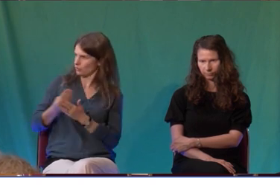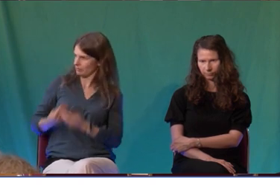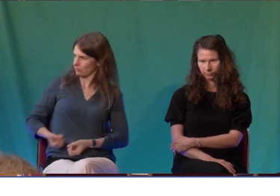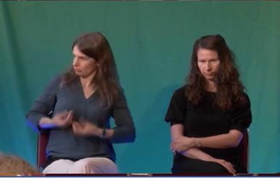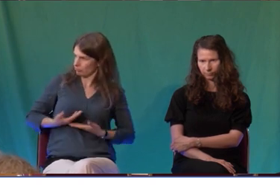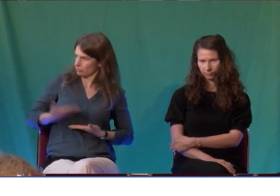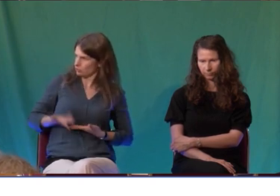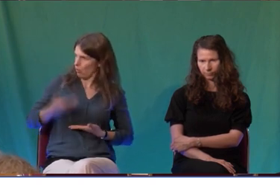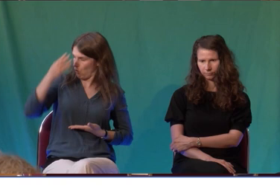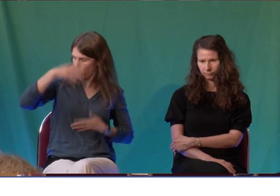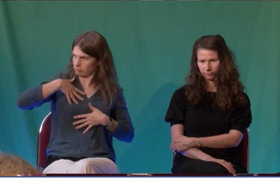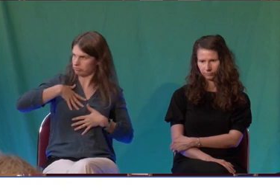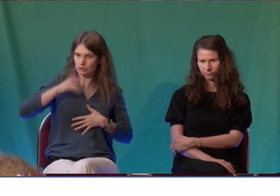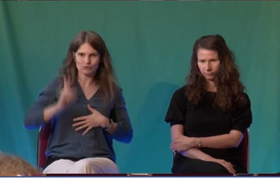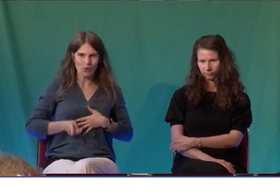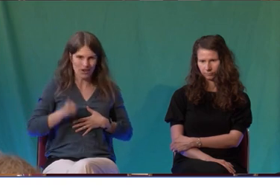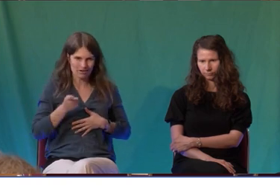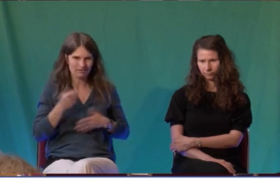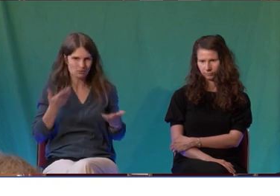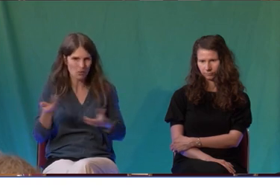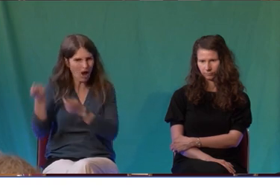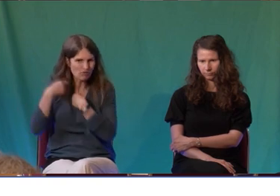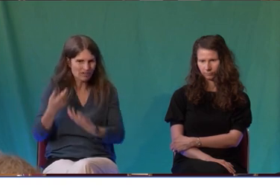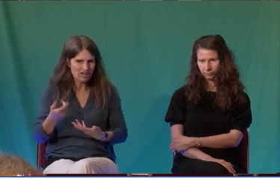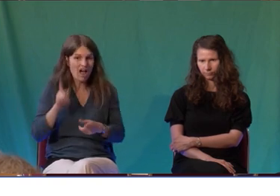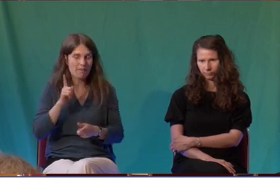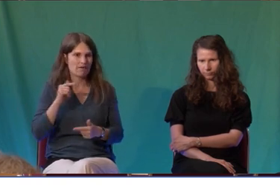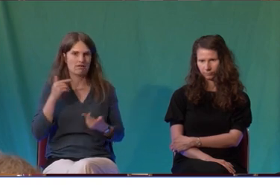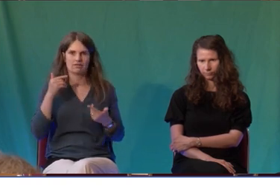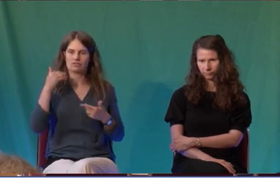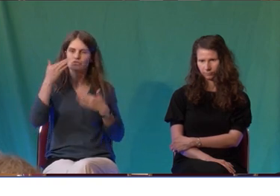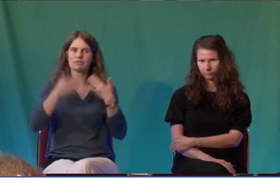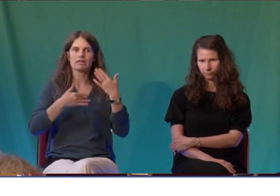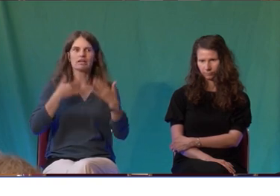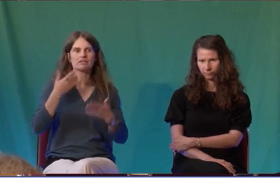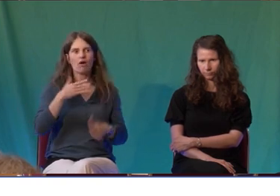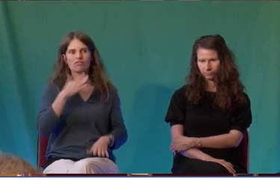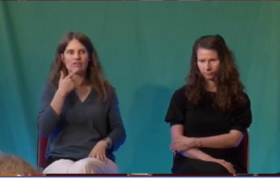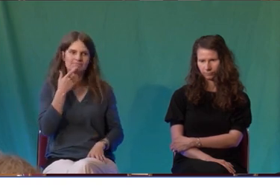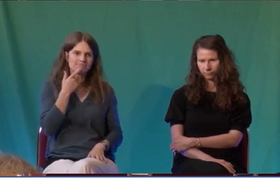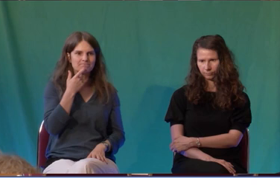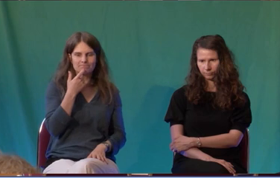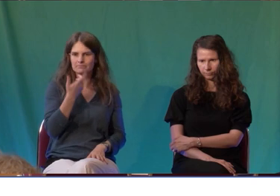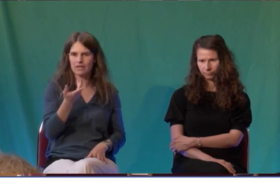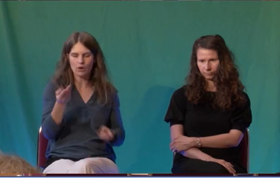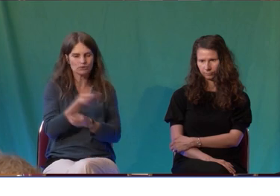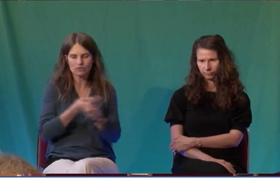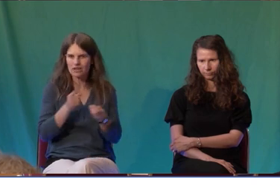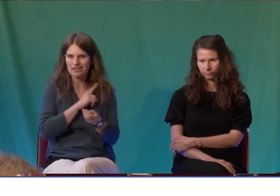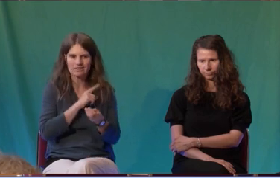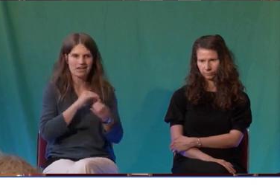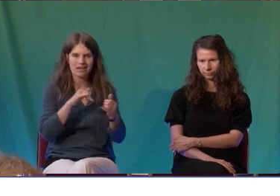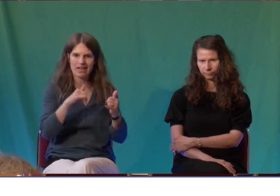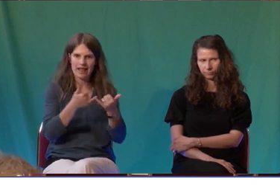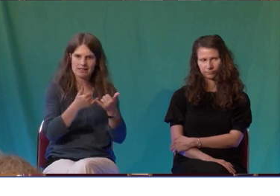so als gelernt und es ist unser Auftrag und haben aber darüber uns ausgetauscht dass die in der begleiteten